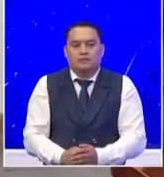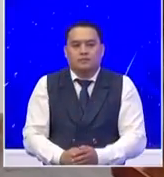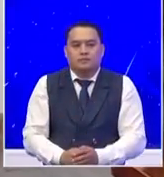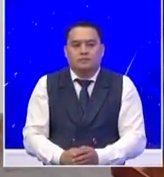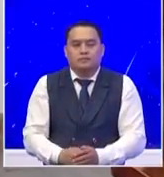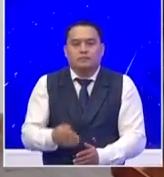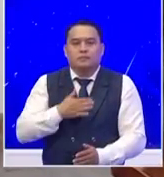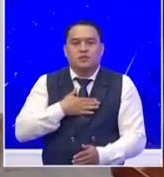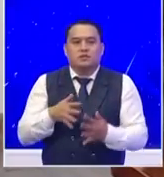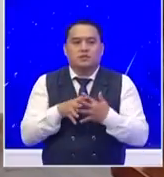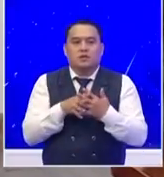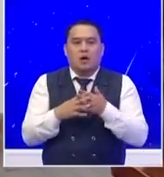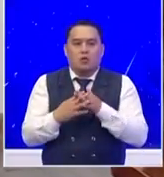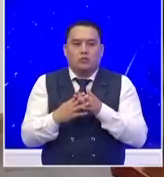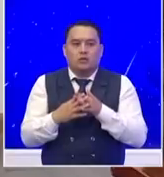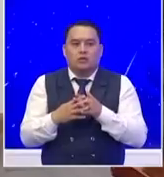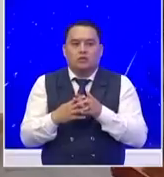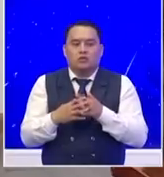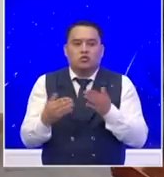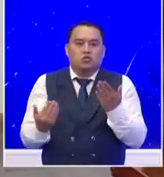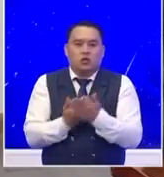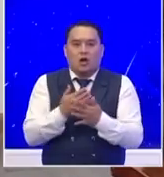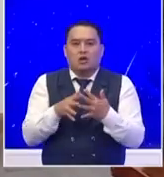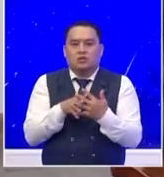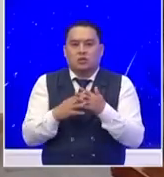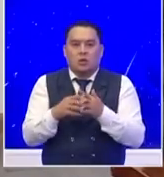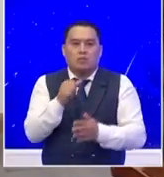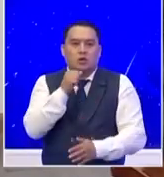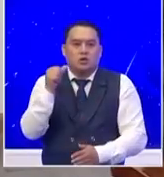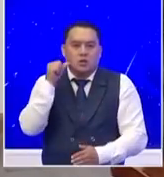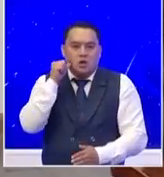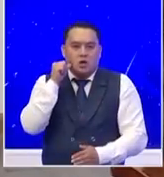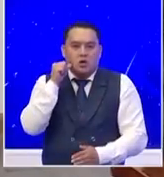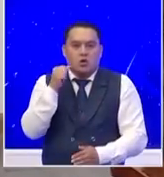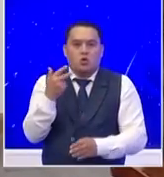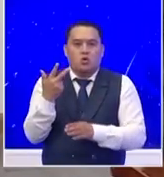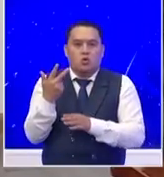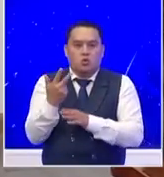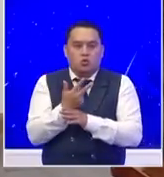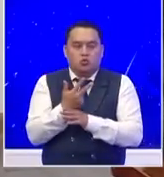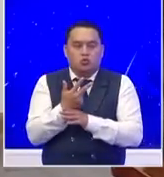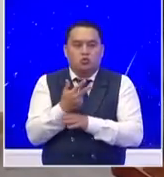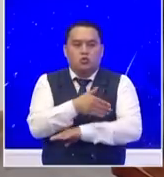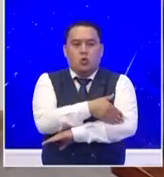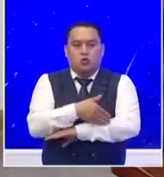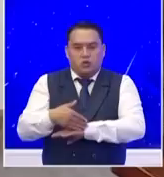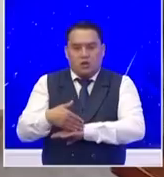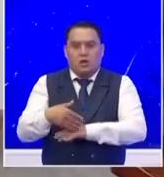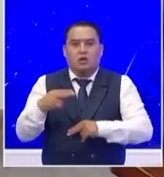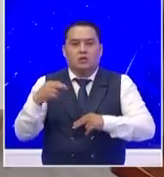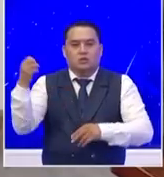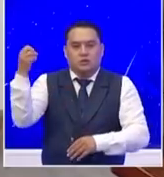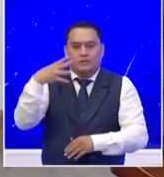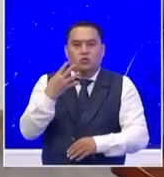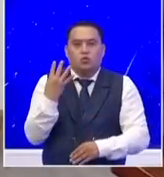жоғарыда жаңа салынған поселка. Енді былтыр 3 көшеге свет тартылған. Қазір